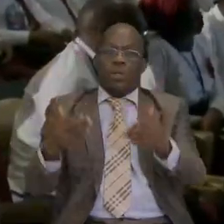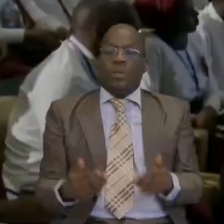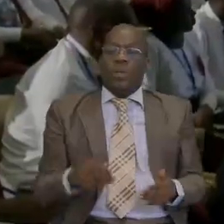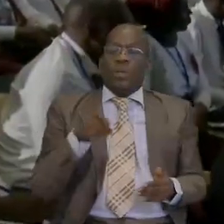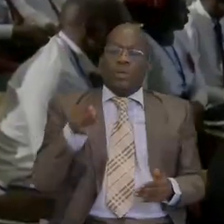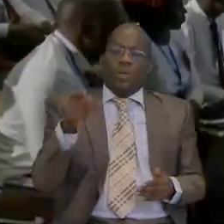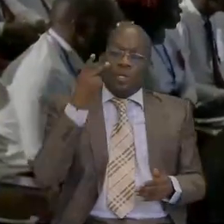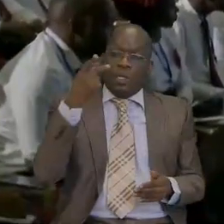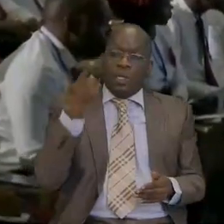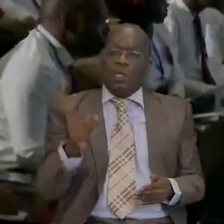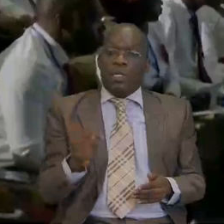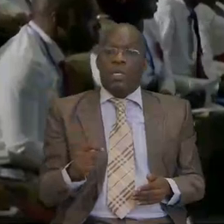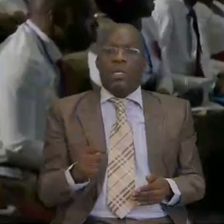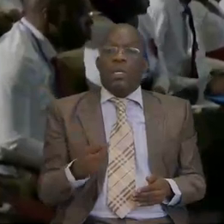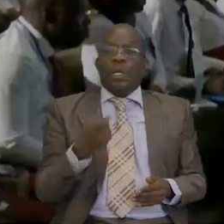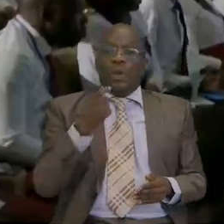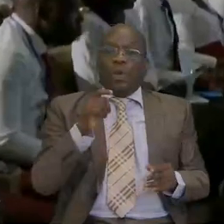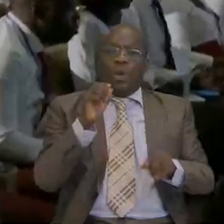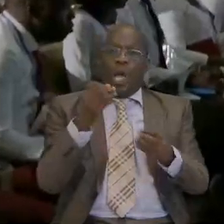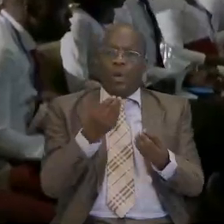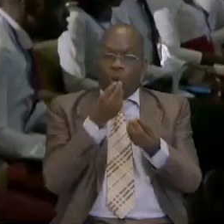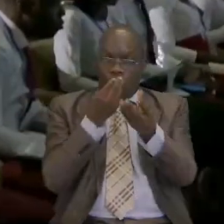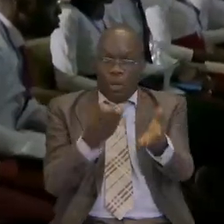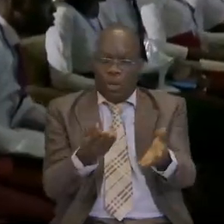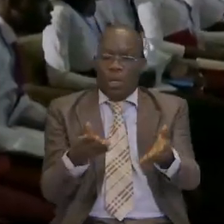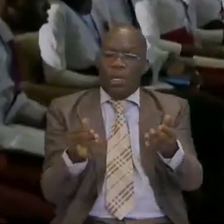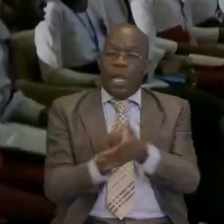Est-ce que vous voyez la commission que Christ a donnée?